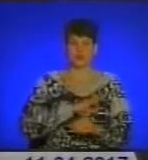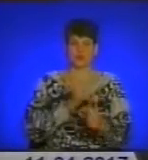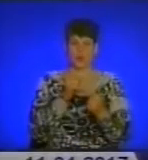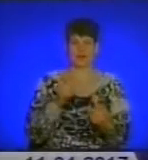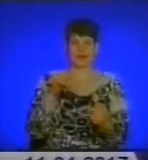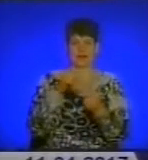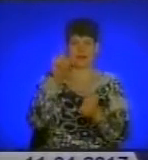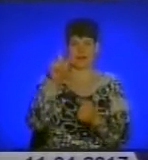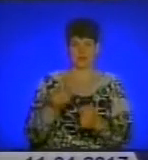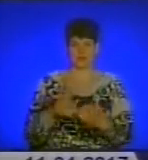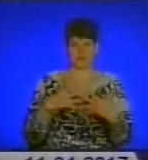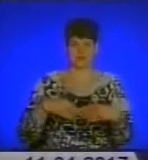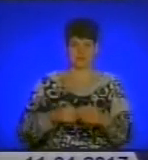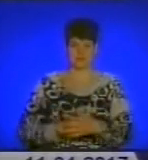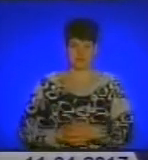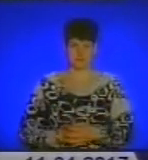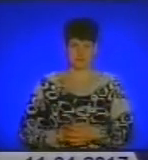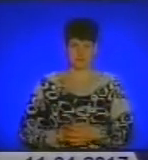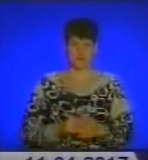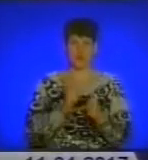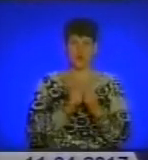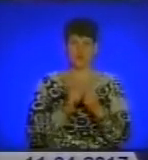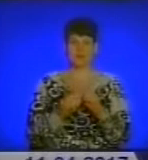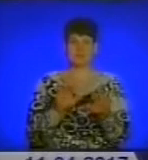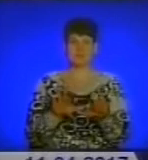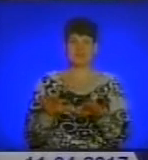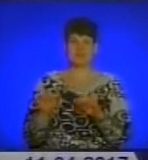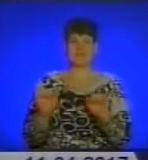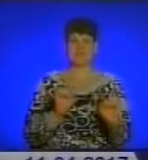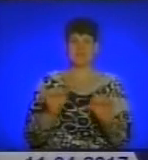сім'ї. Мається на увазі те, що кожна місцева влада